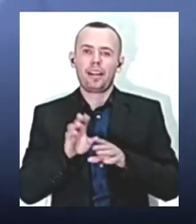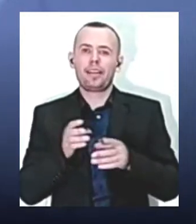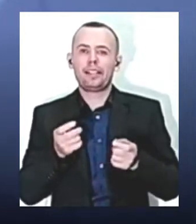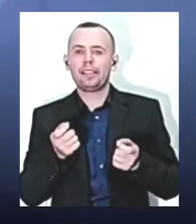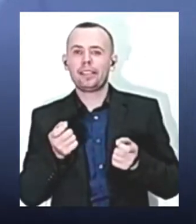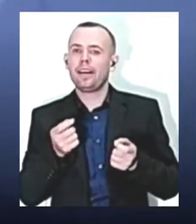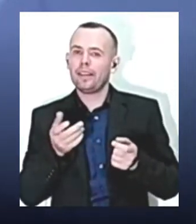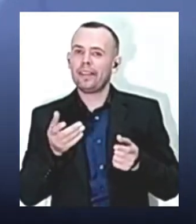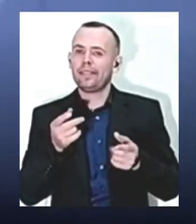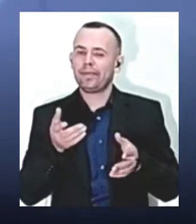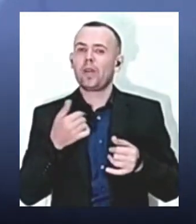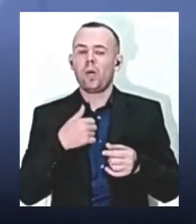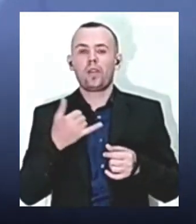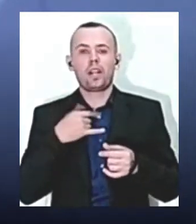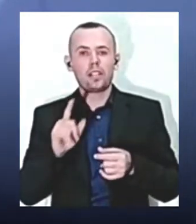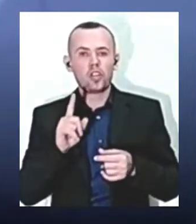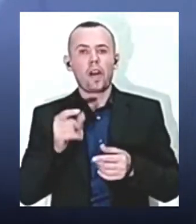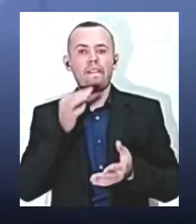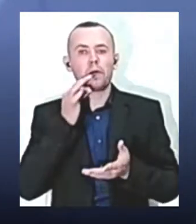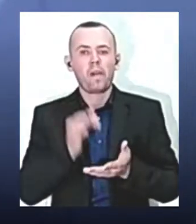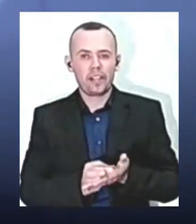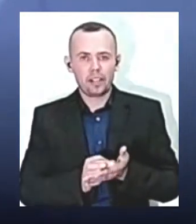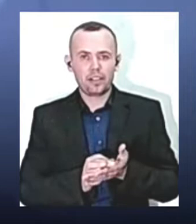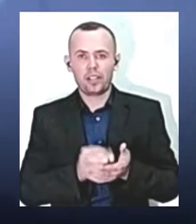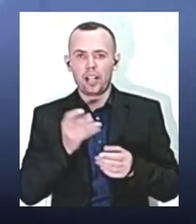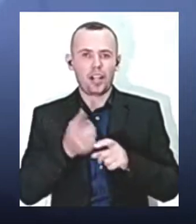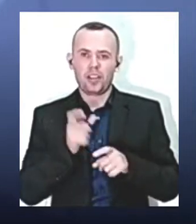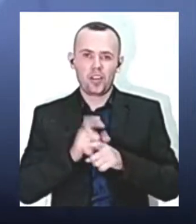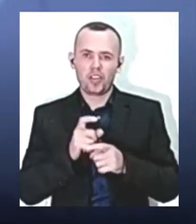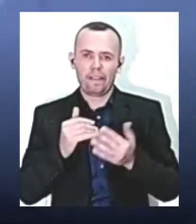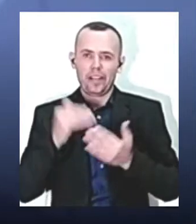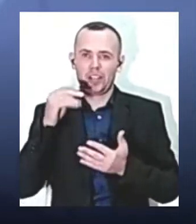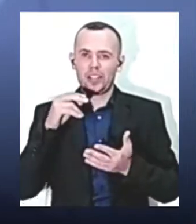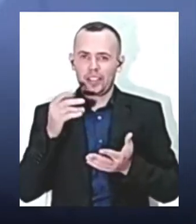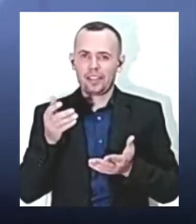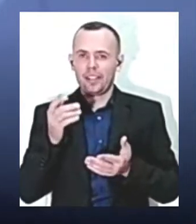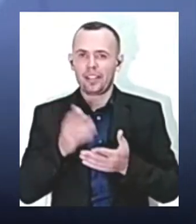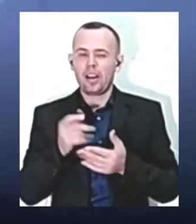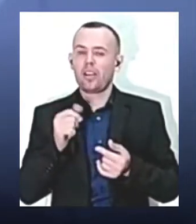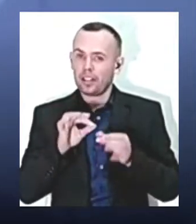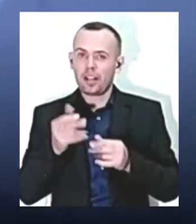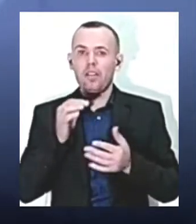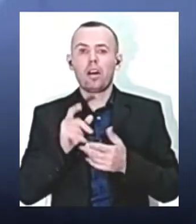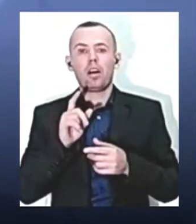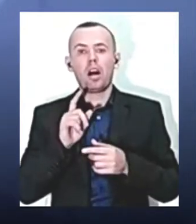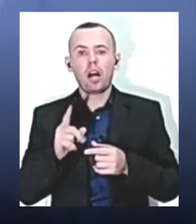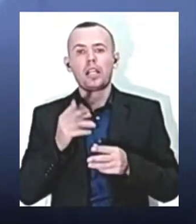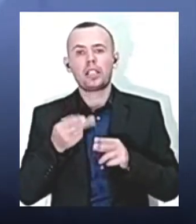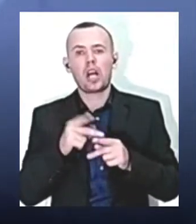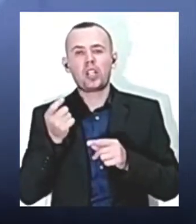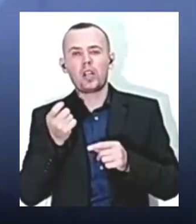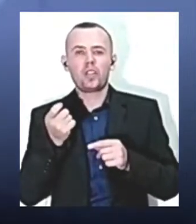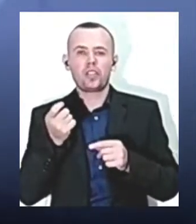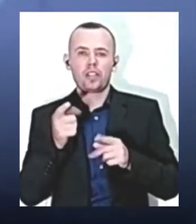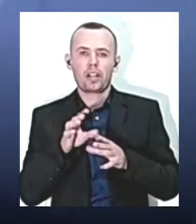речі, відповідальність не дуже високо стоїть. Ми детальніше ще так але потрошки зростає все-таки важливість відповідальності.